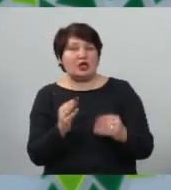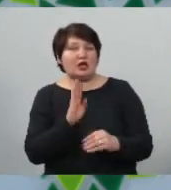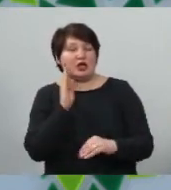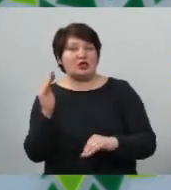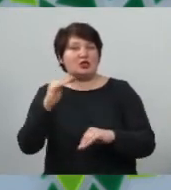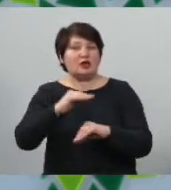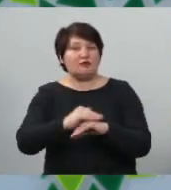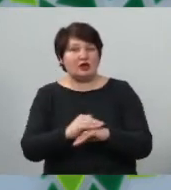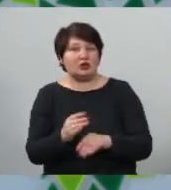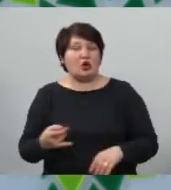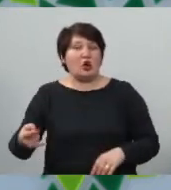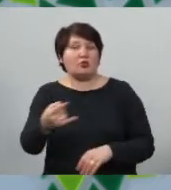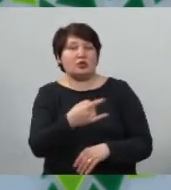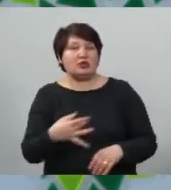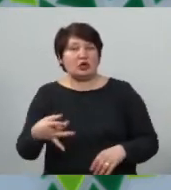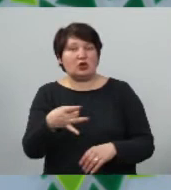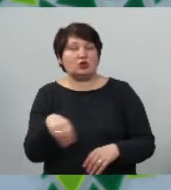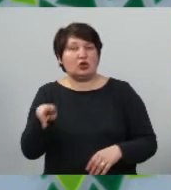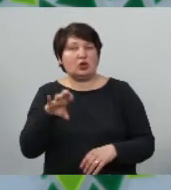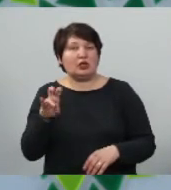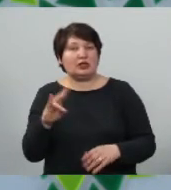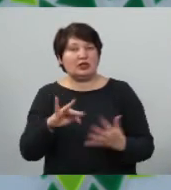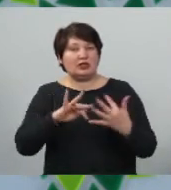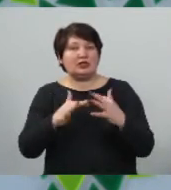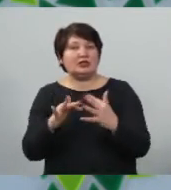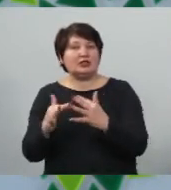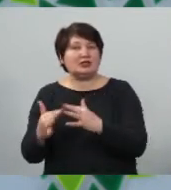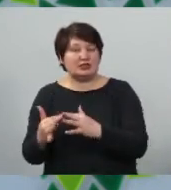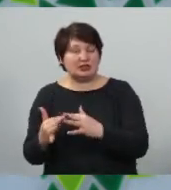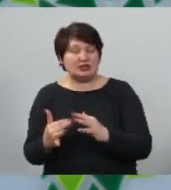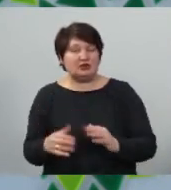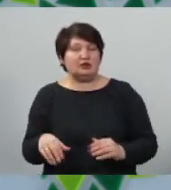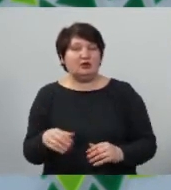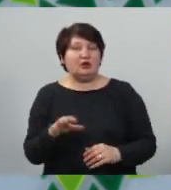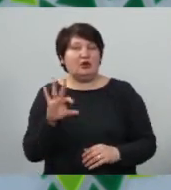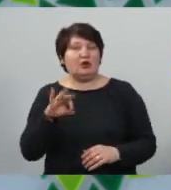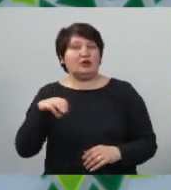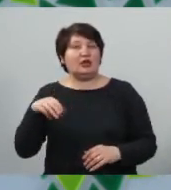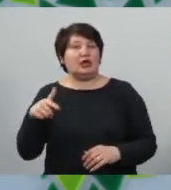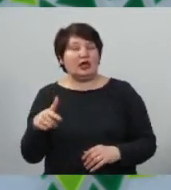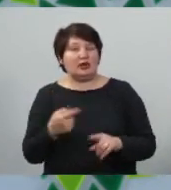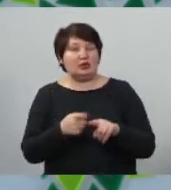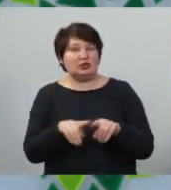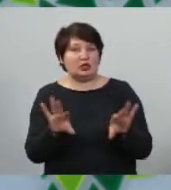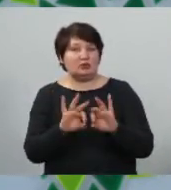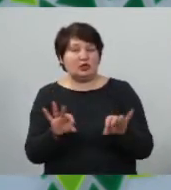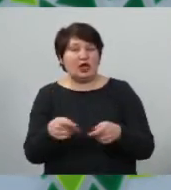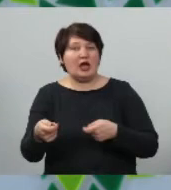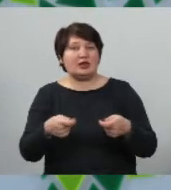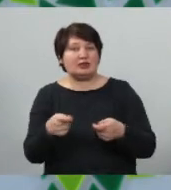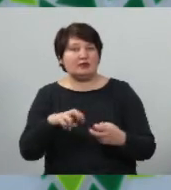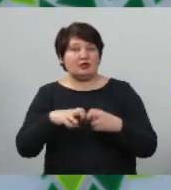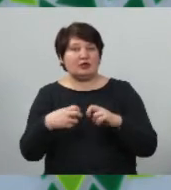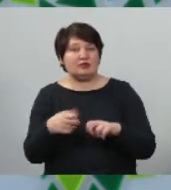ввечері, об'їжджатимуть мікрорайони Долини та села Долинської ОТГ. Про це розповіла речниця Івано-Франківськ